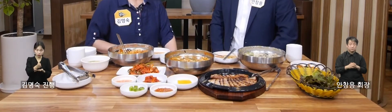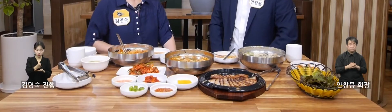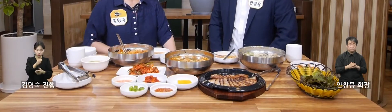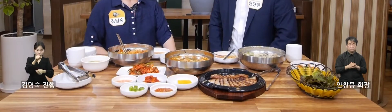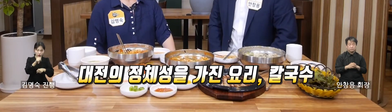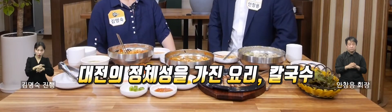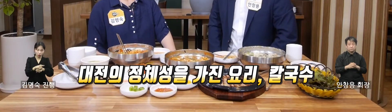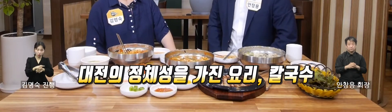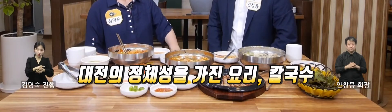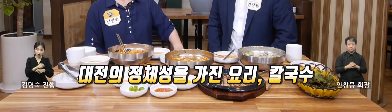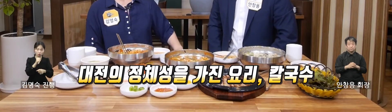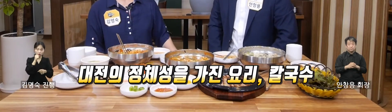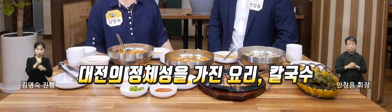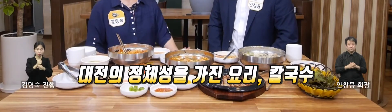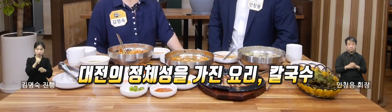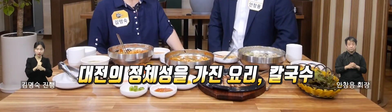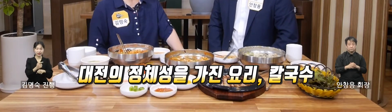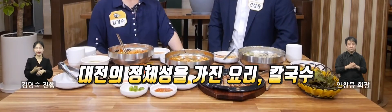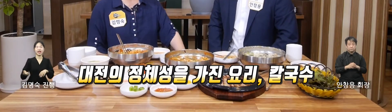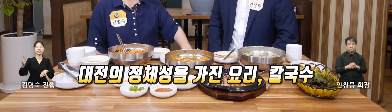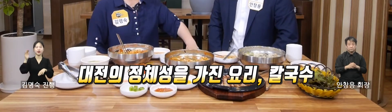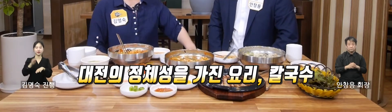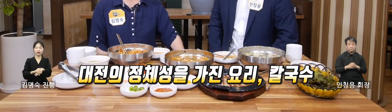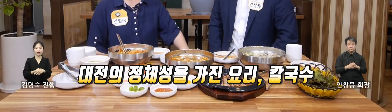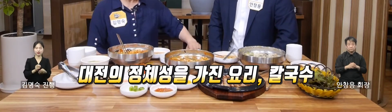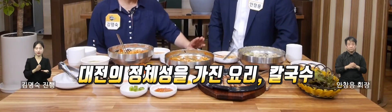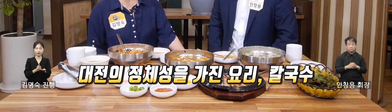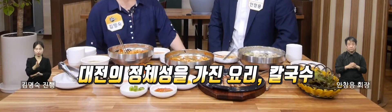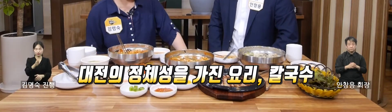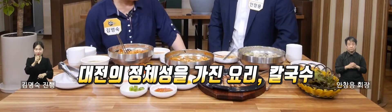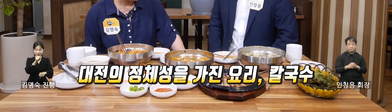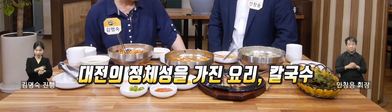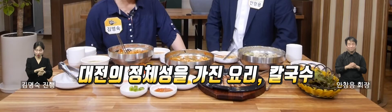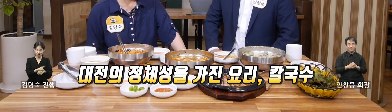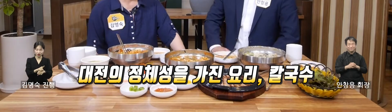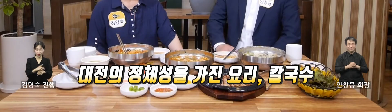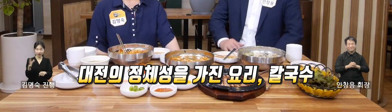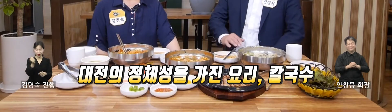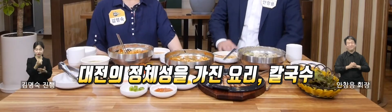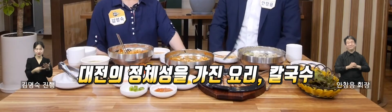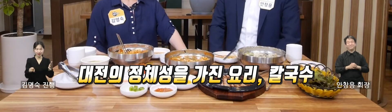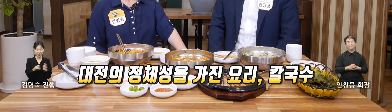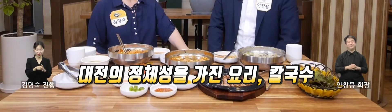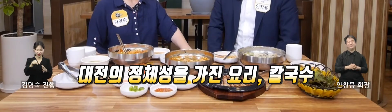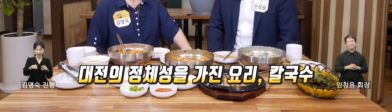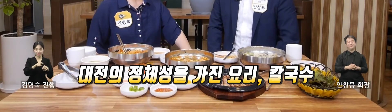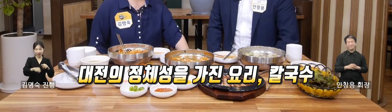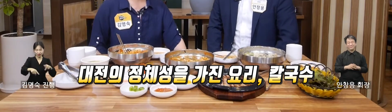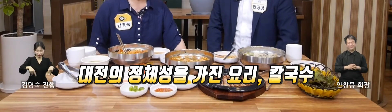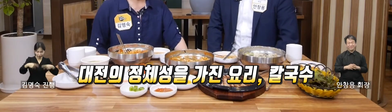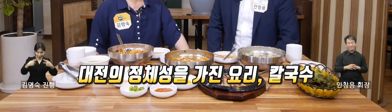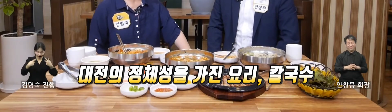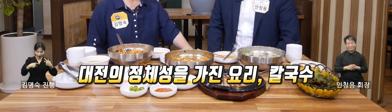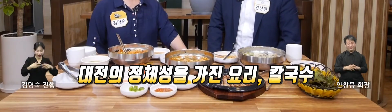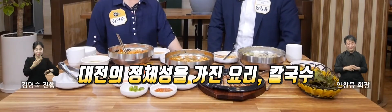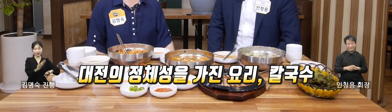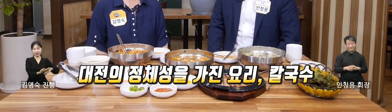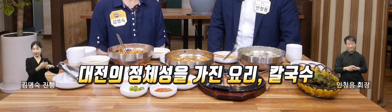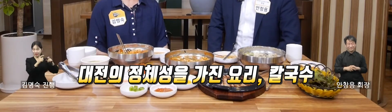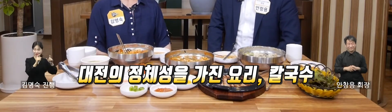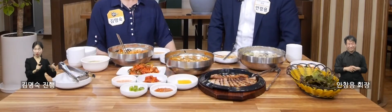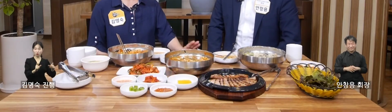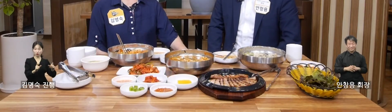전문성을 갖기 위해. 대전의 전문성을 갖기 위해 이 칼국수가 다른 지역에서는